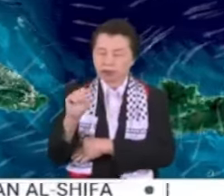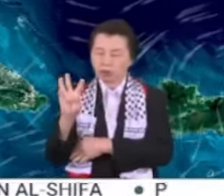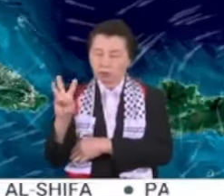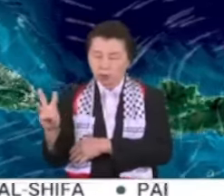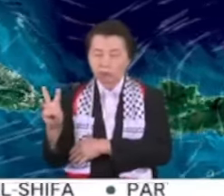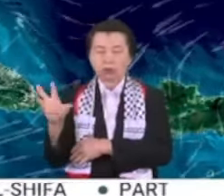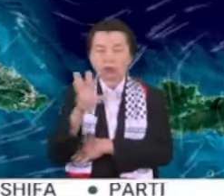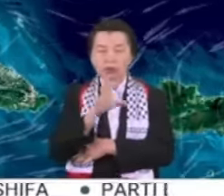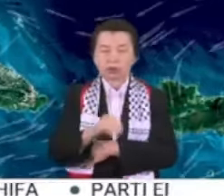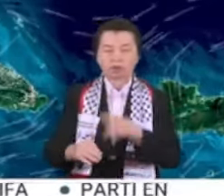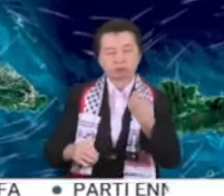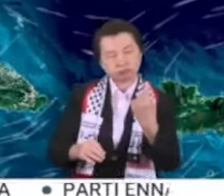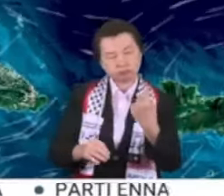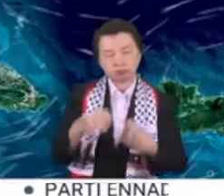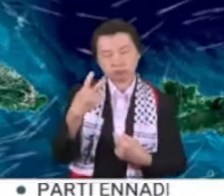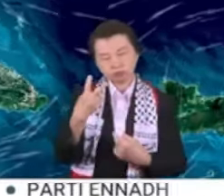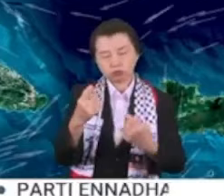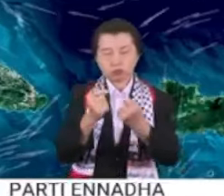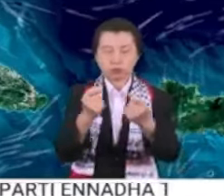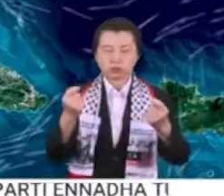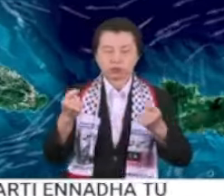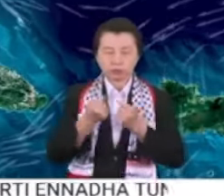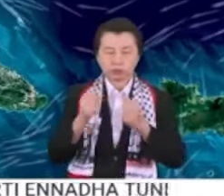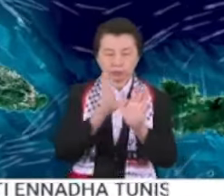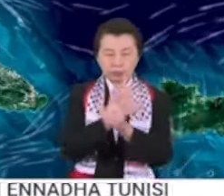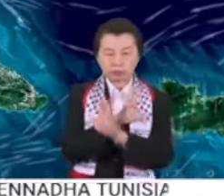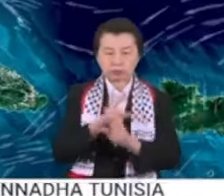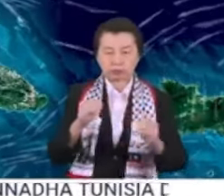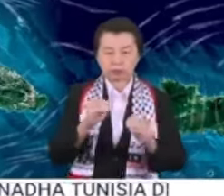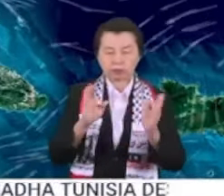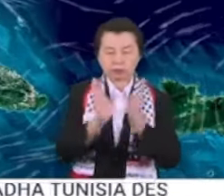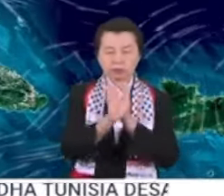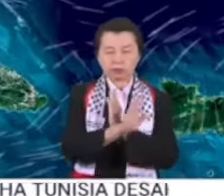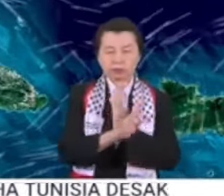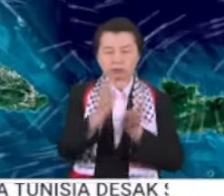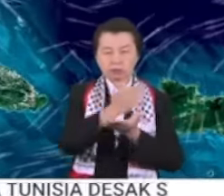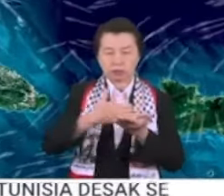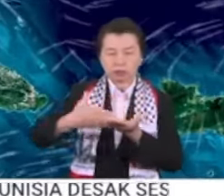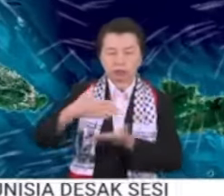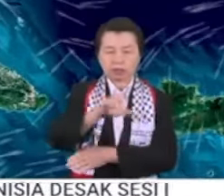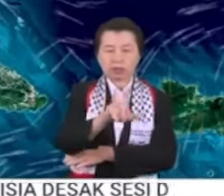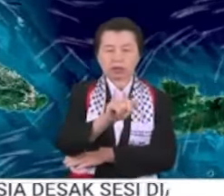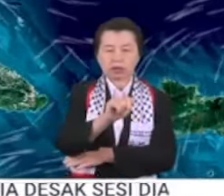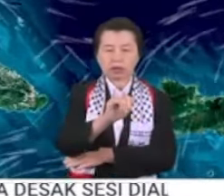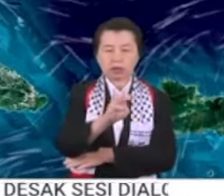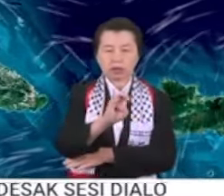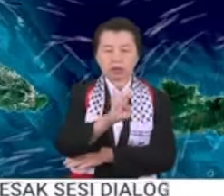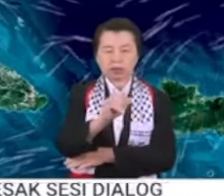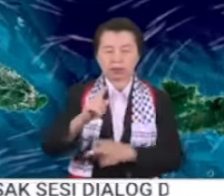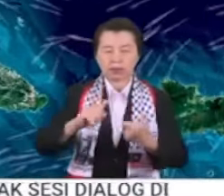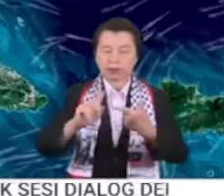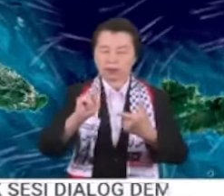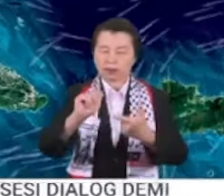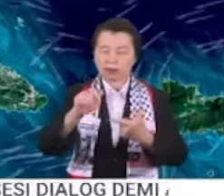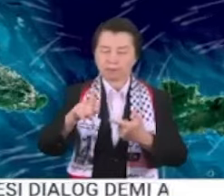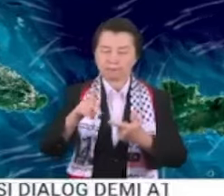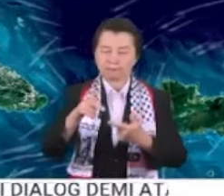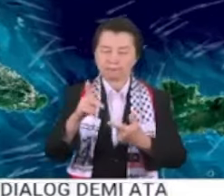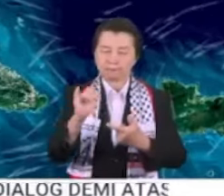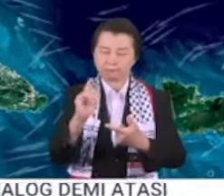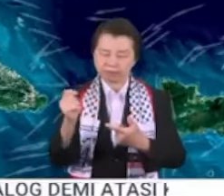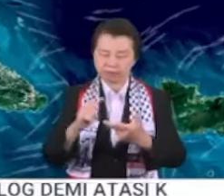serta di satu dua tempat di Sarawak yang melibatkan bahagian Limbang, sedikit di bahagian Kapit serta di